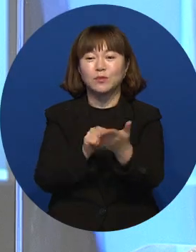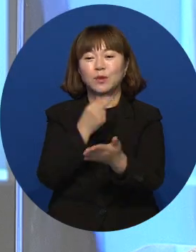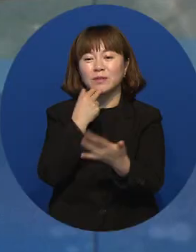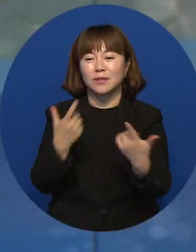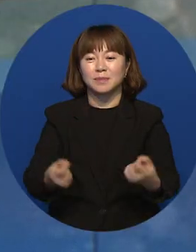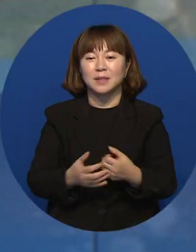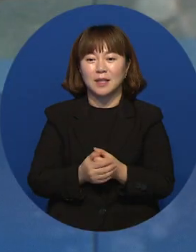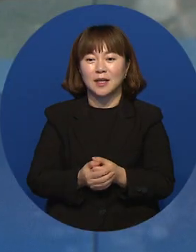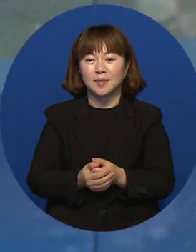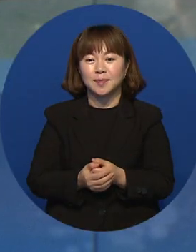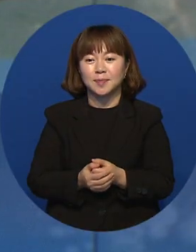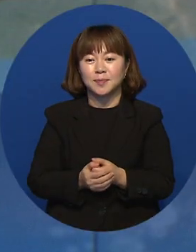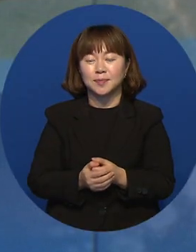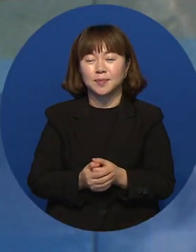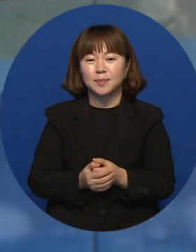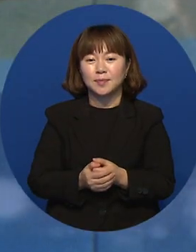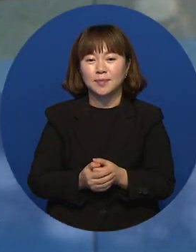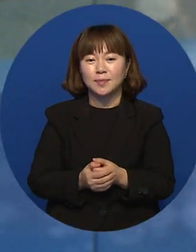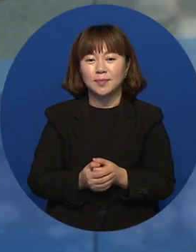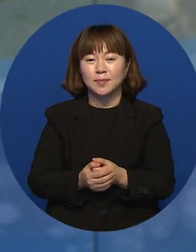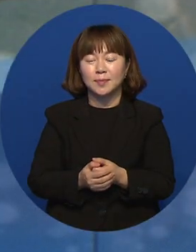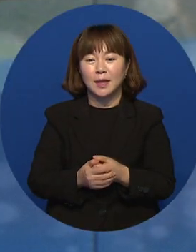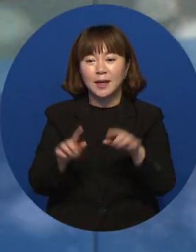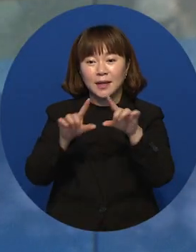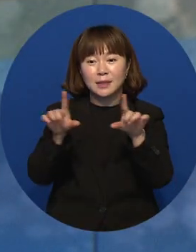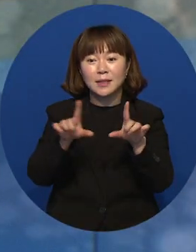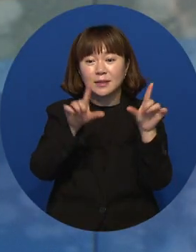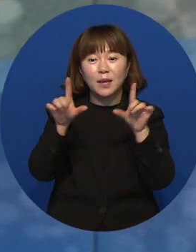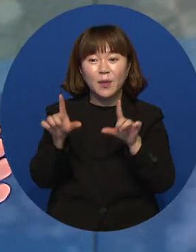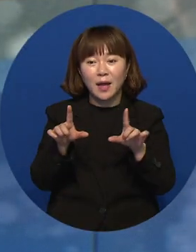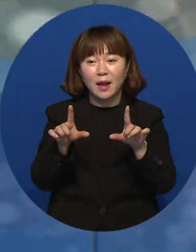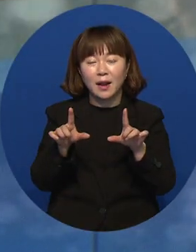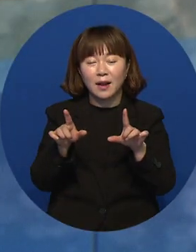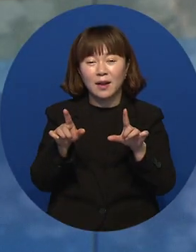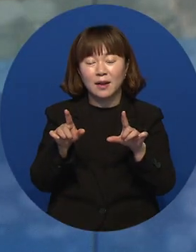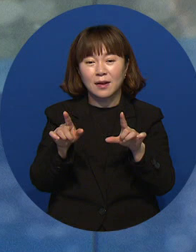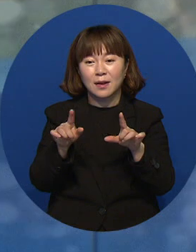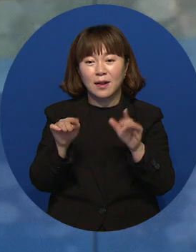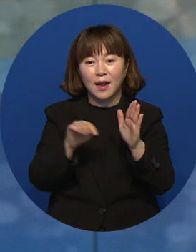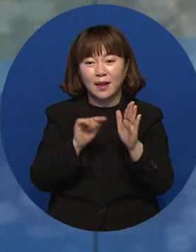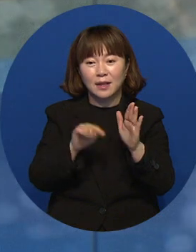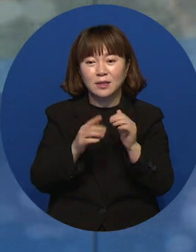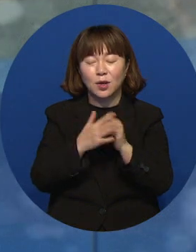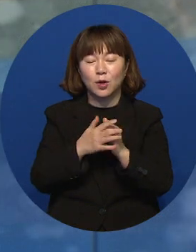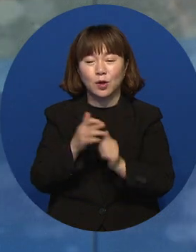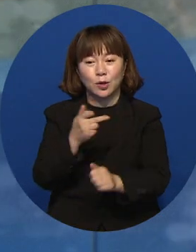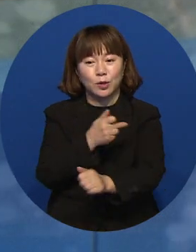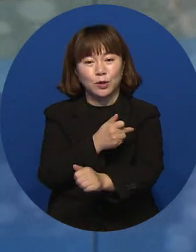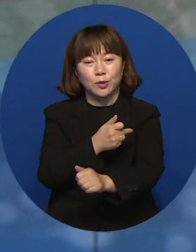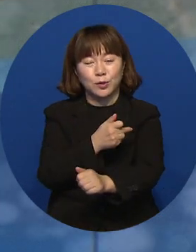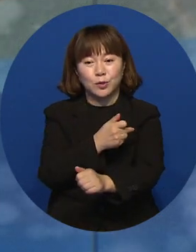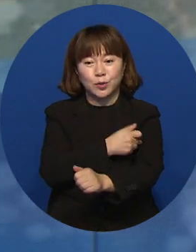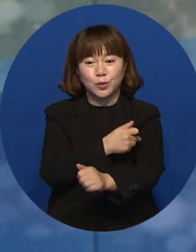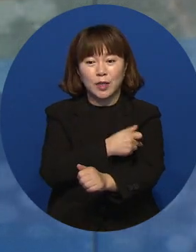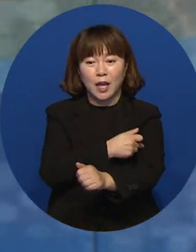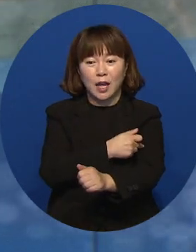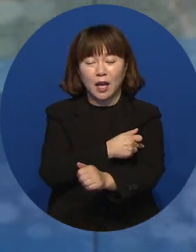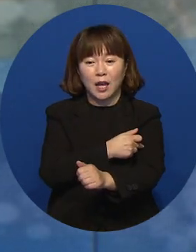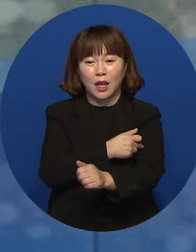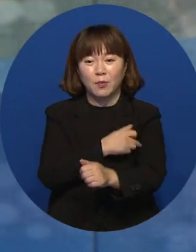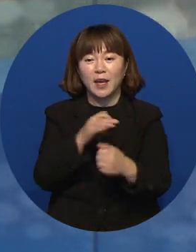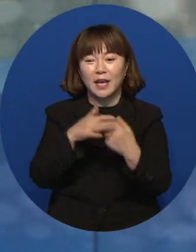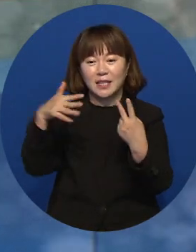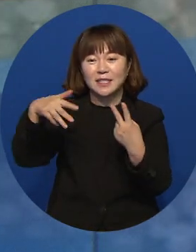어 우리가 일상생활에서 꼭 그 백신 접종에 따라서 2차 맞고 나서 그 후유증 가지고도